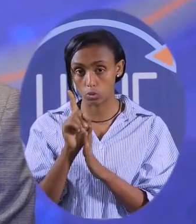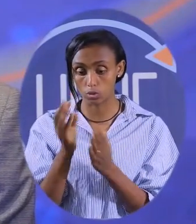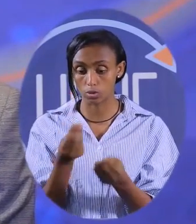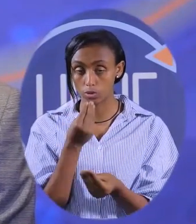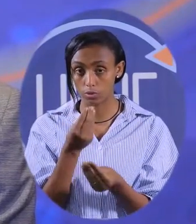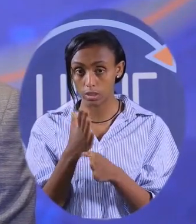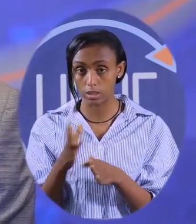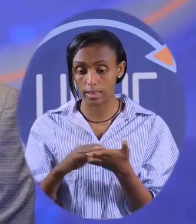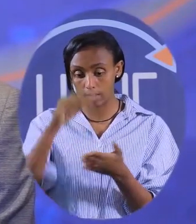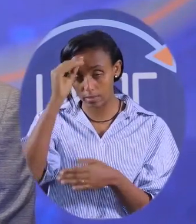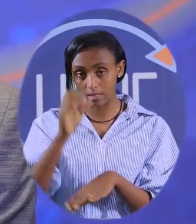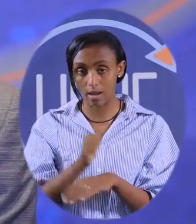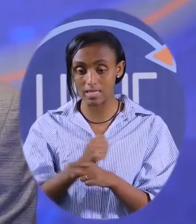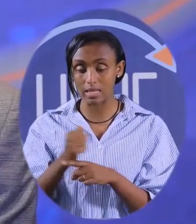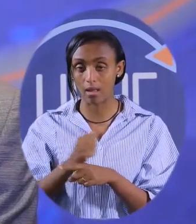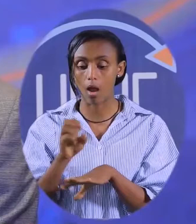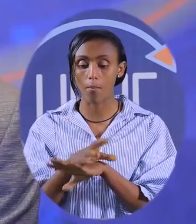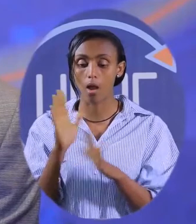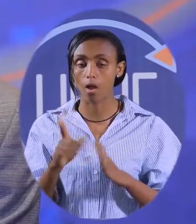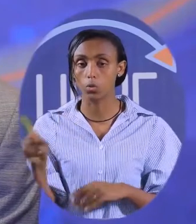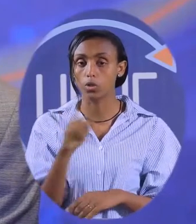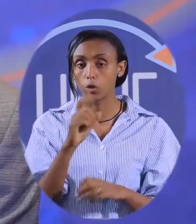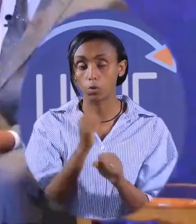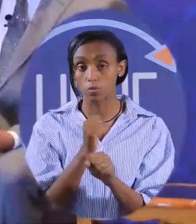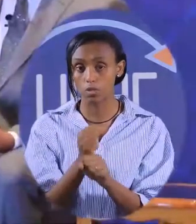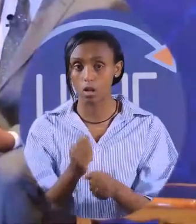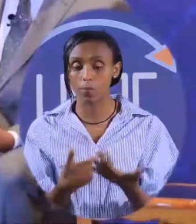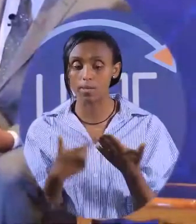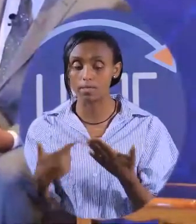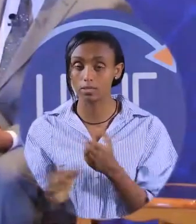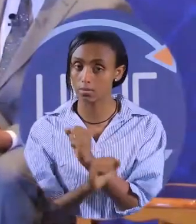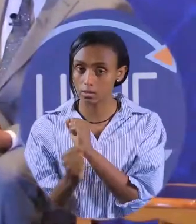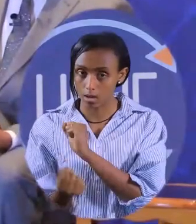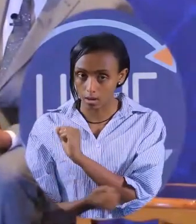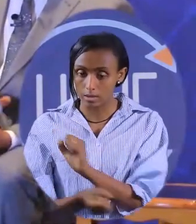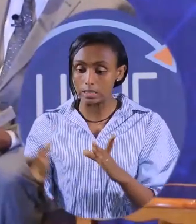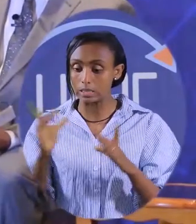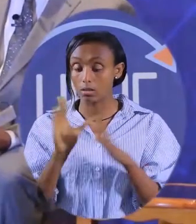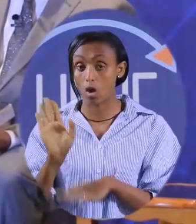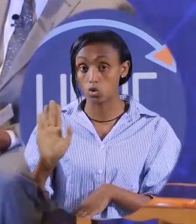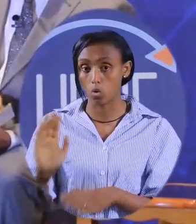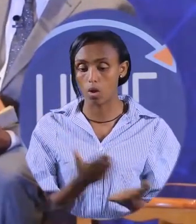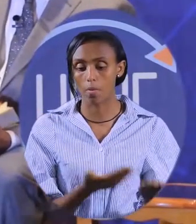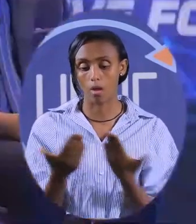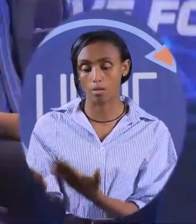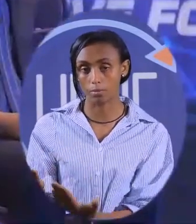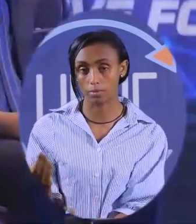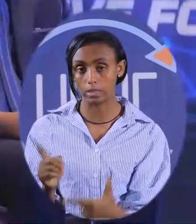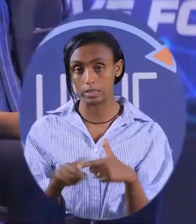ኒውትሪሽን የትምህርትና ስልጠና አማካሪ ሆኜ ነው የምሰራው ማለት ነው። በዚህ መሰረት ክርክራቸውን ለማቅረብ